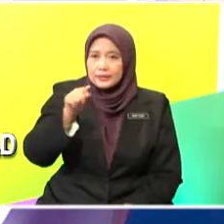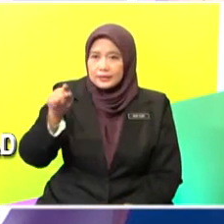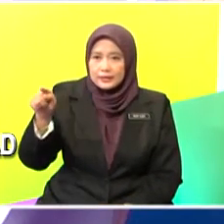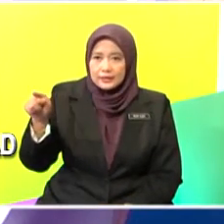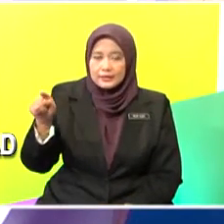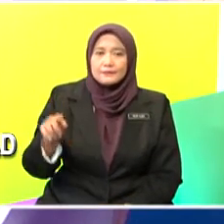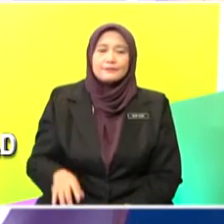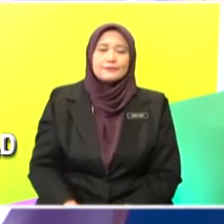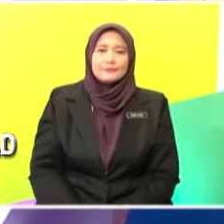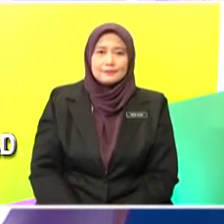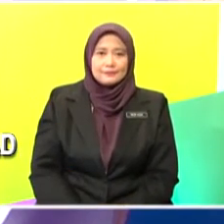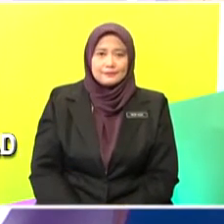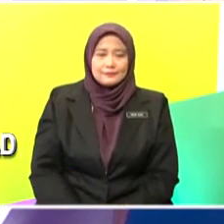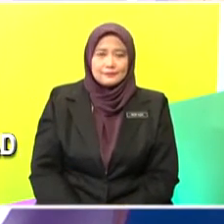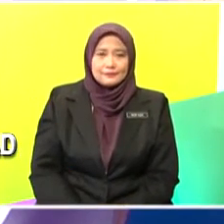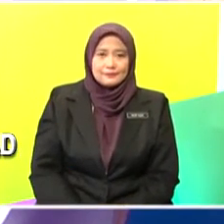Kiri ke kanan.